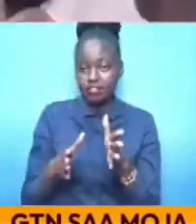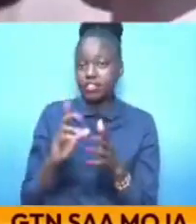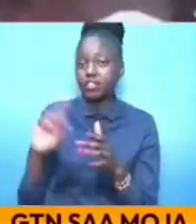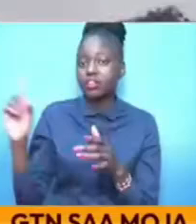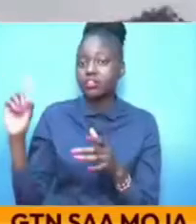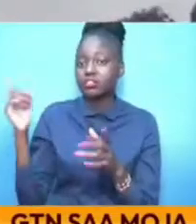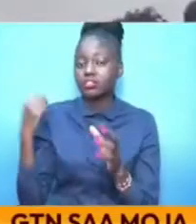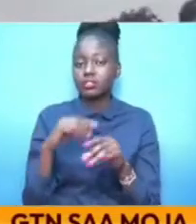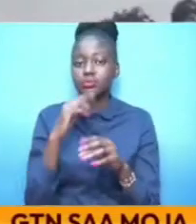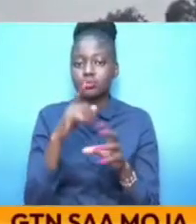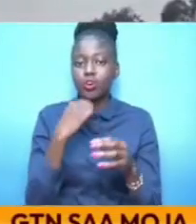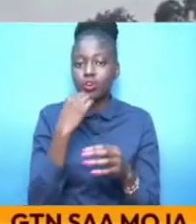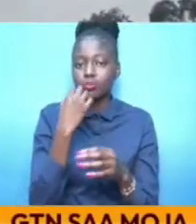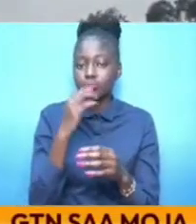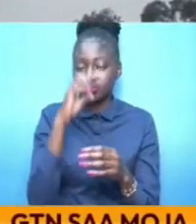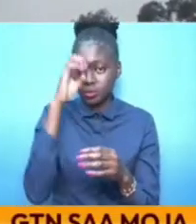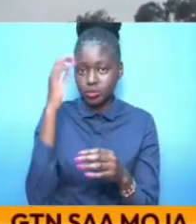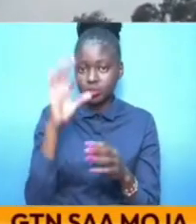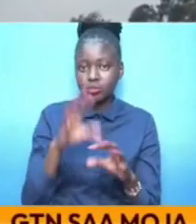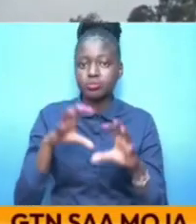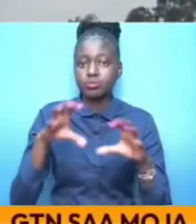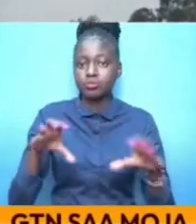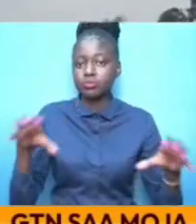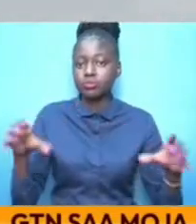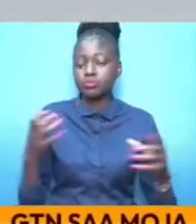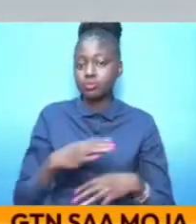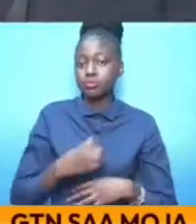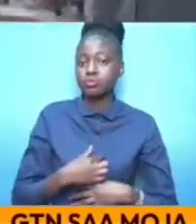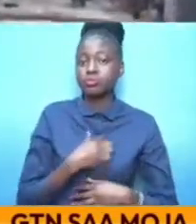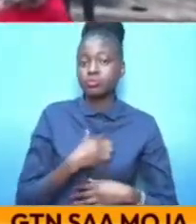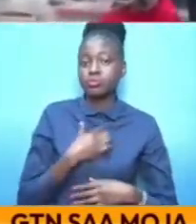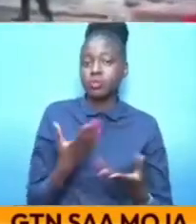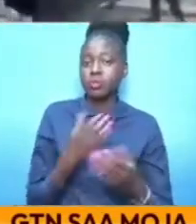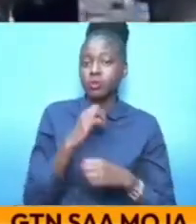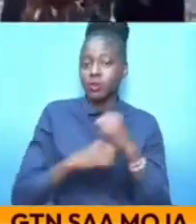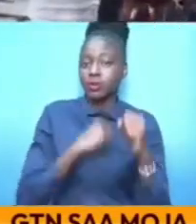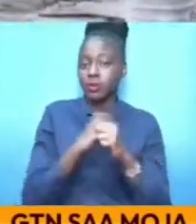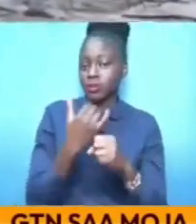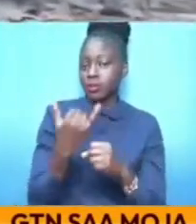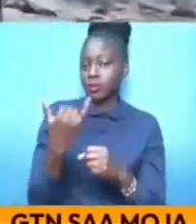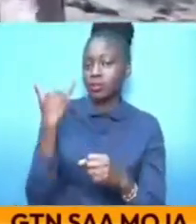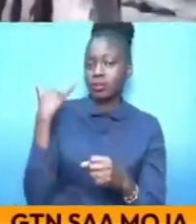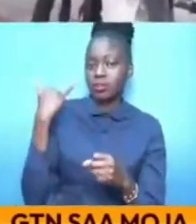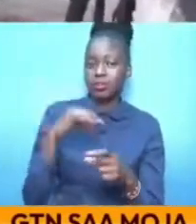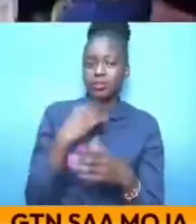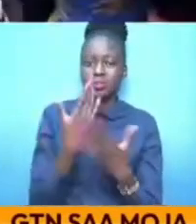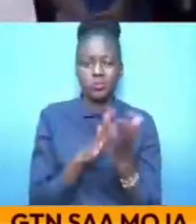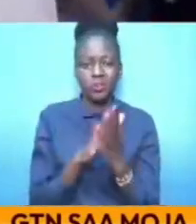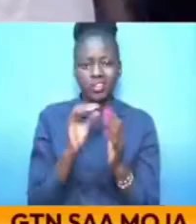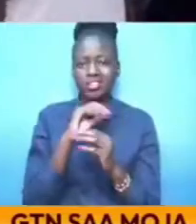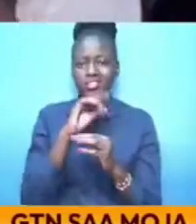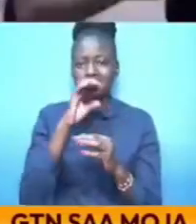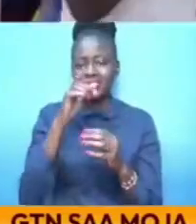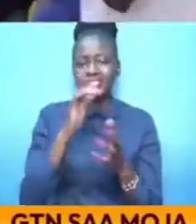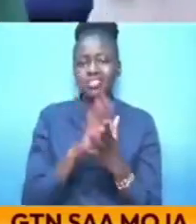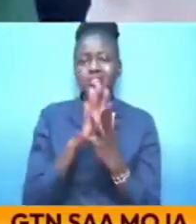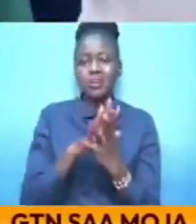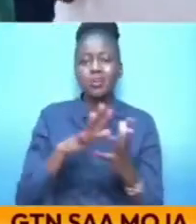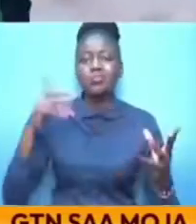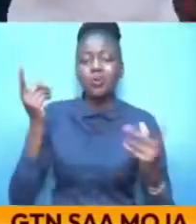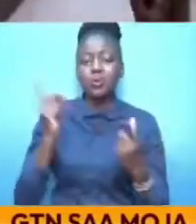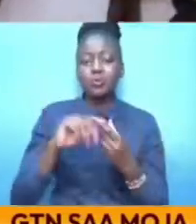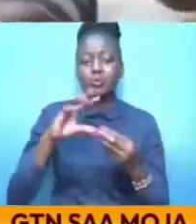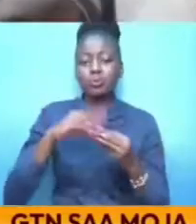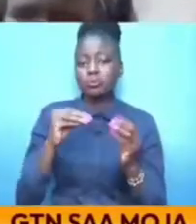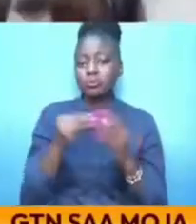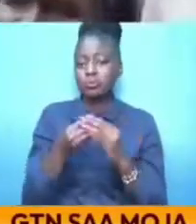kwa kutembelea soko hilo lilipoungua mwaka jana na kutoa orodha ndefu ya ahadi kulirekebisha,